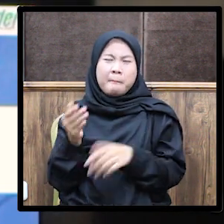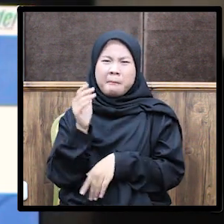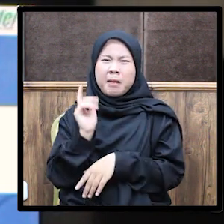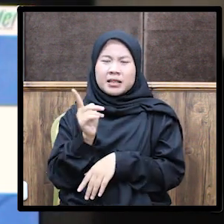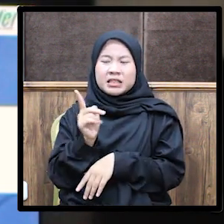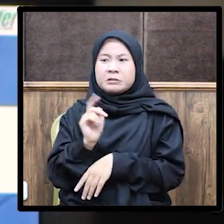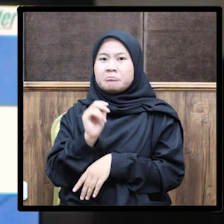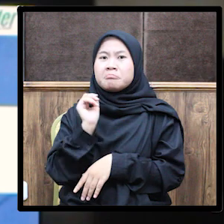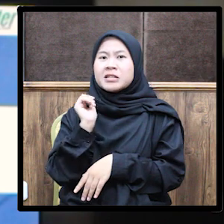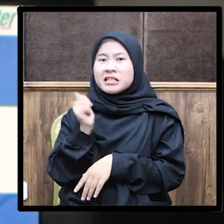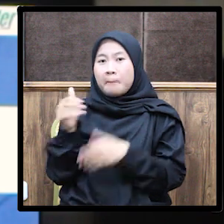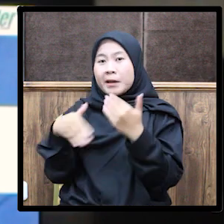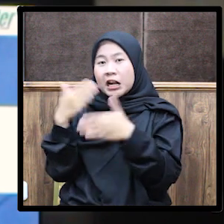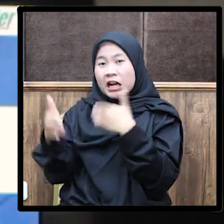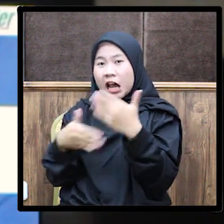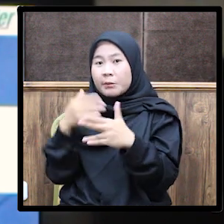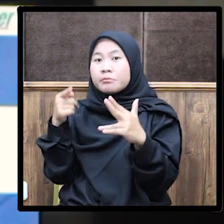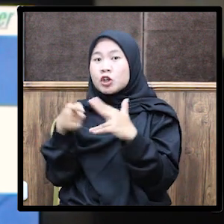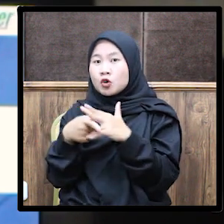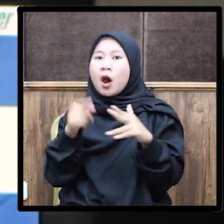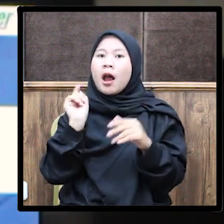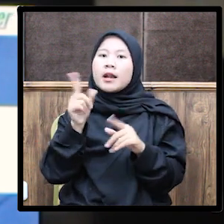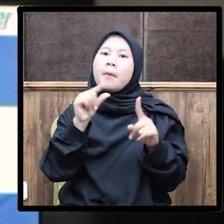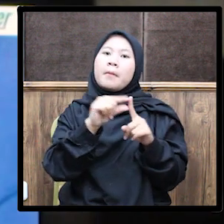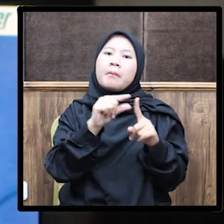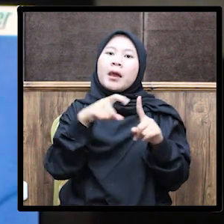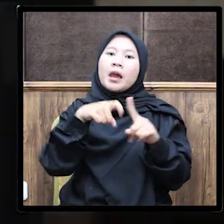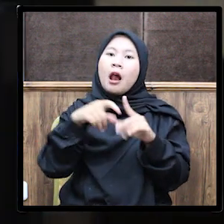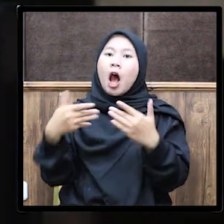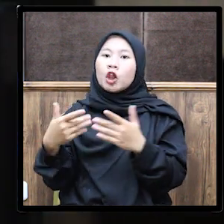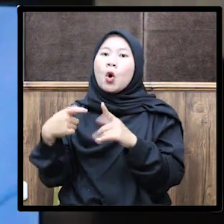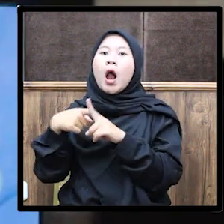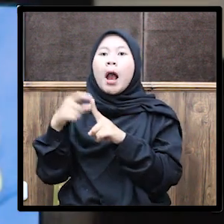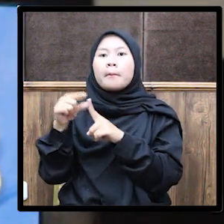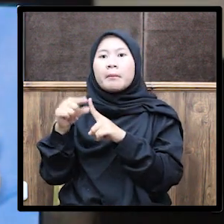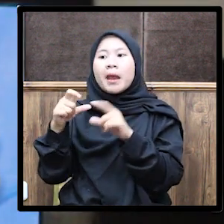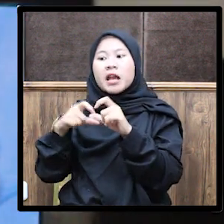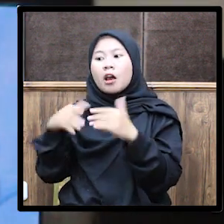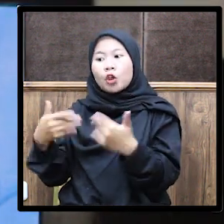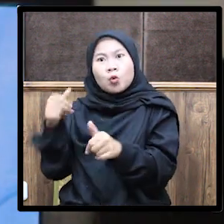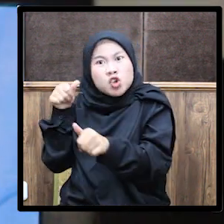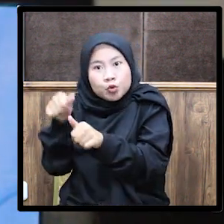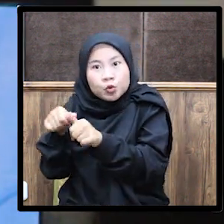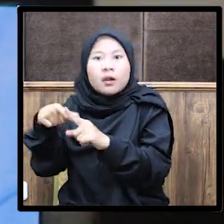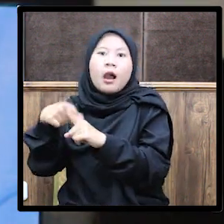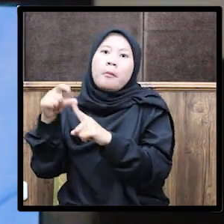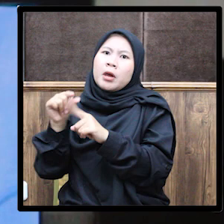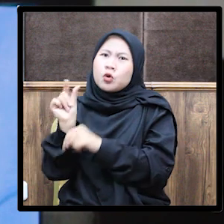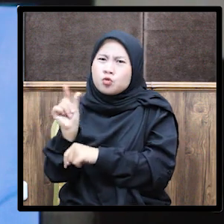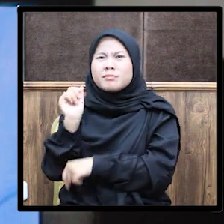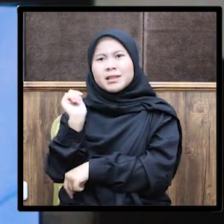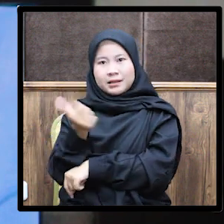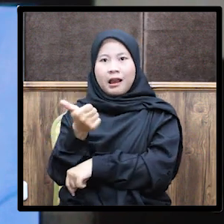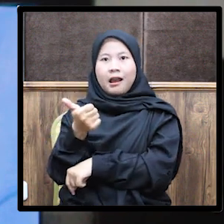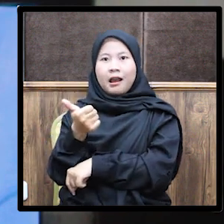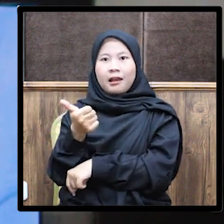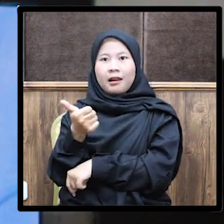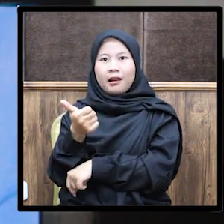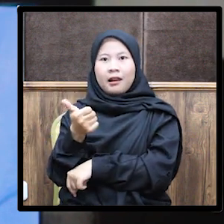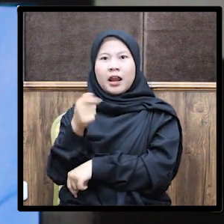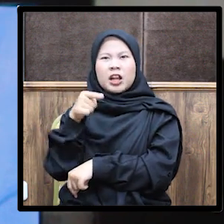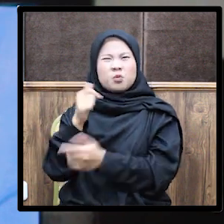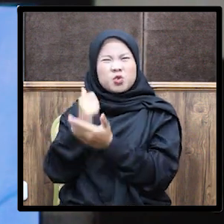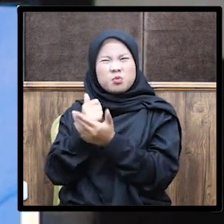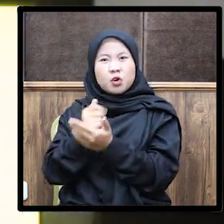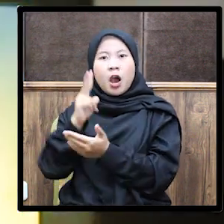bisa misalnya menjadi penyelenggara pemilu pada PPK-PPS atau bahkan menjadi KPU misalnya. Itu yang kemudian harus kita pastikan dan keran itu harus